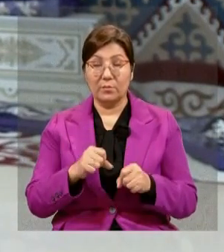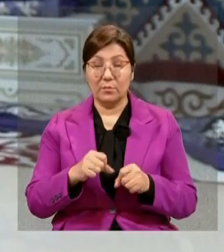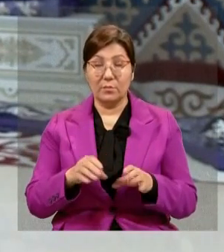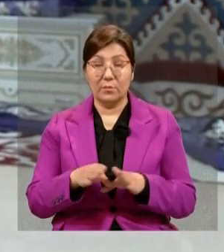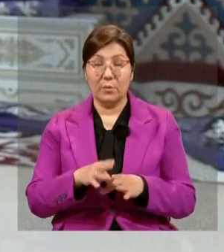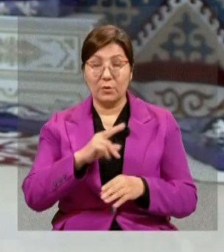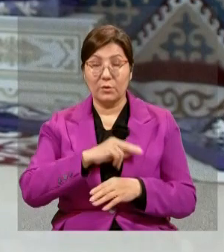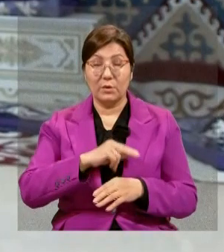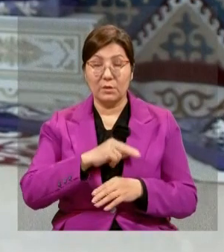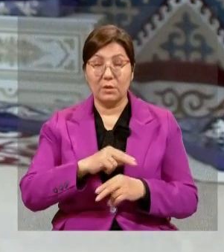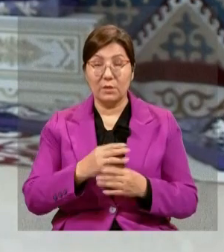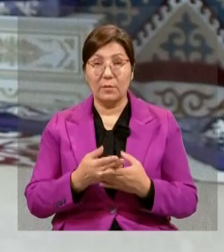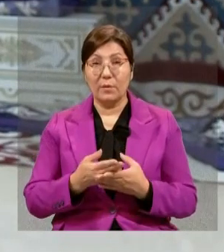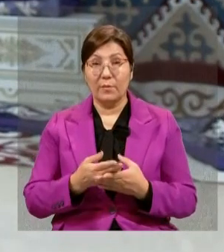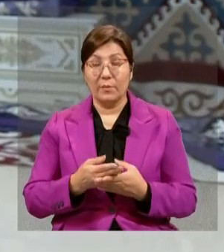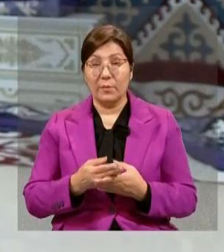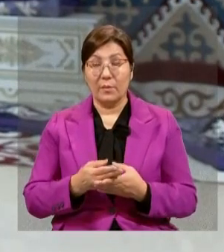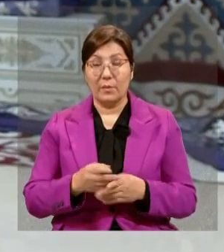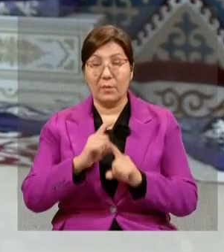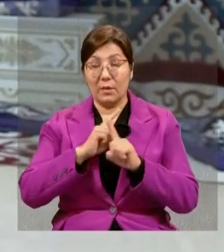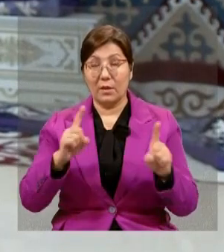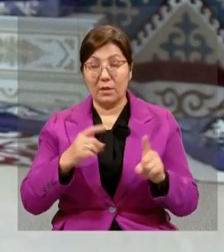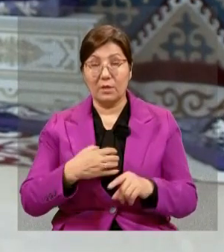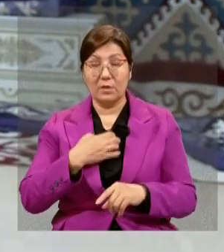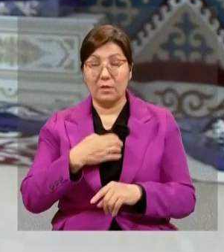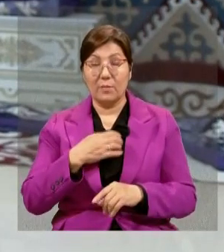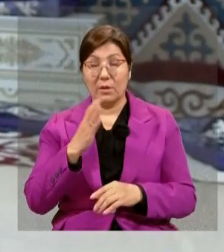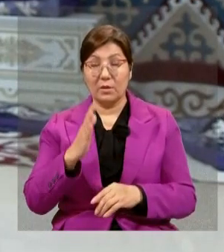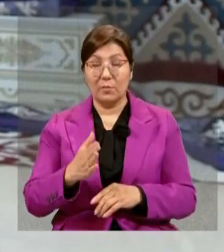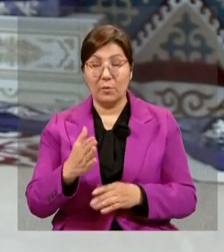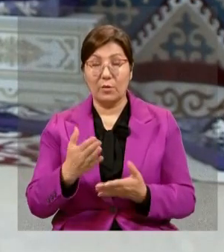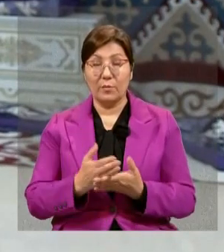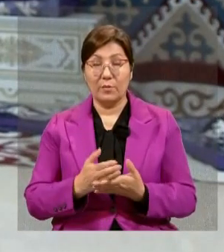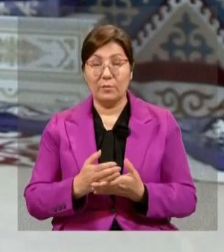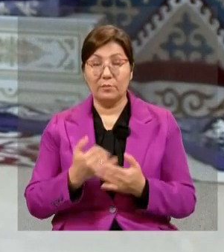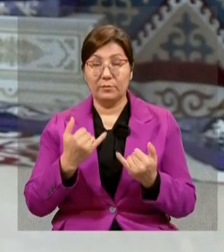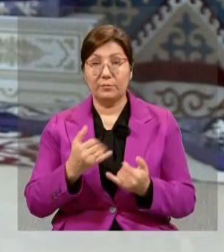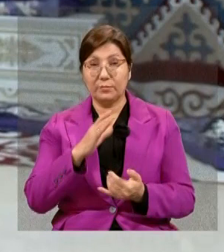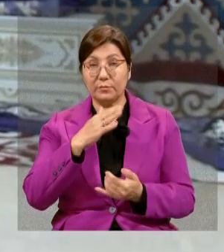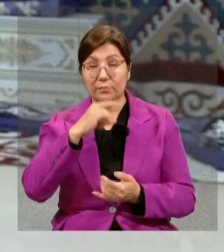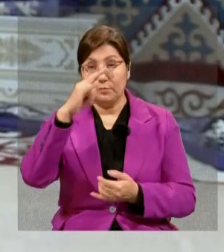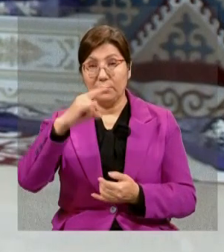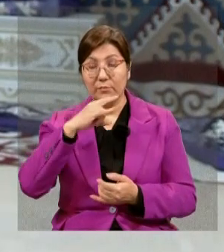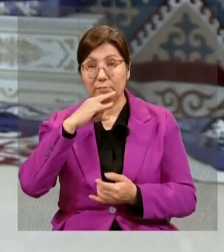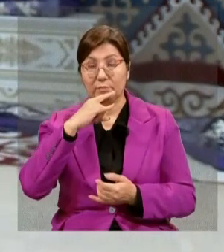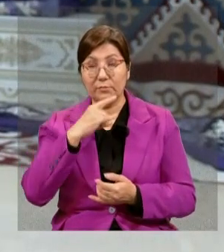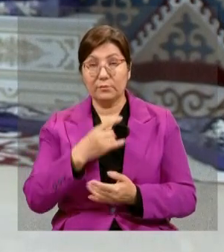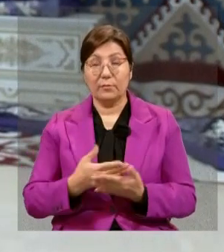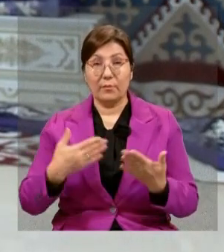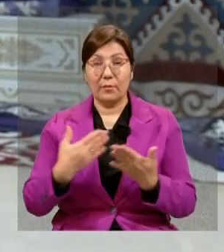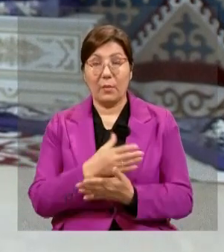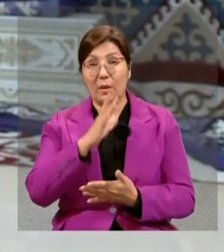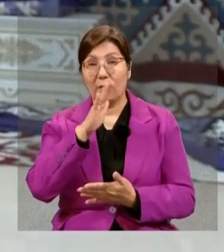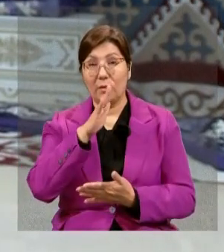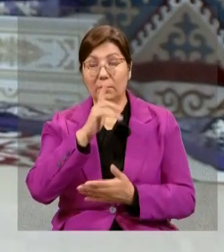станцияның салынуы орны өте ерекше және маңызды болып тұр. Қазіргі таңда біздің Қазақстан жаңа